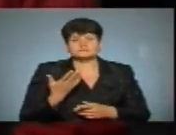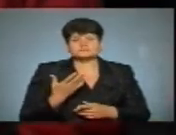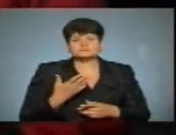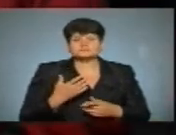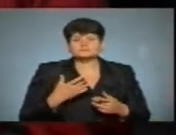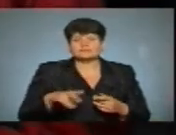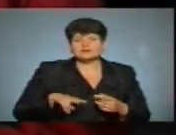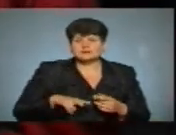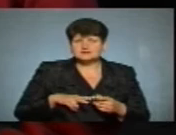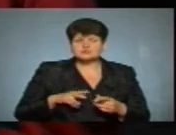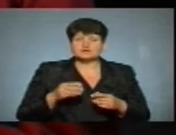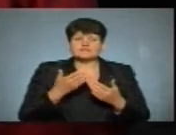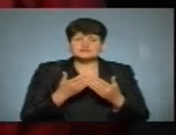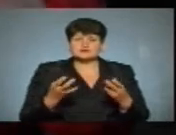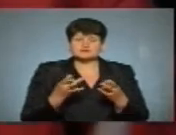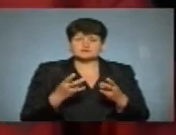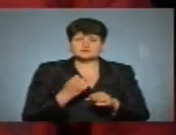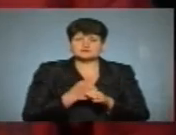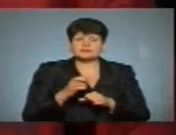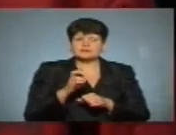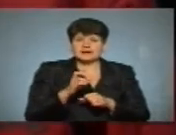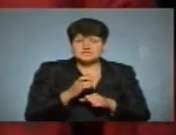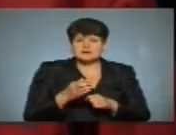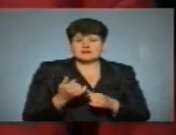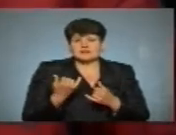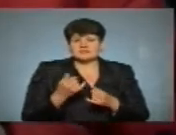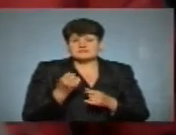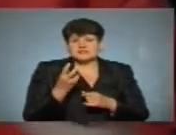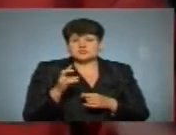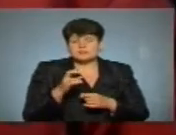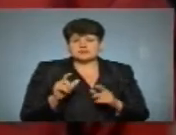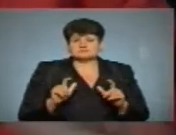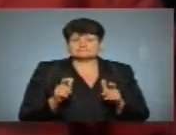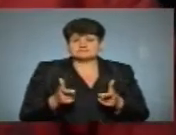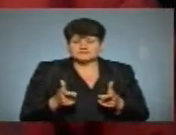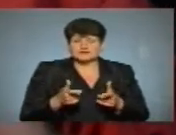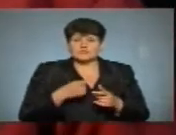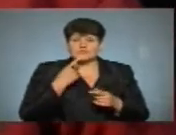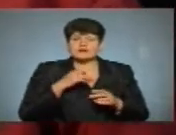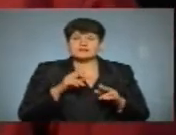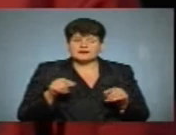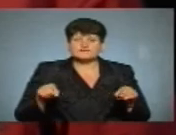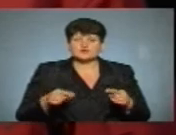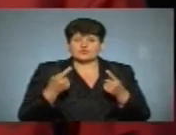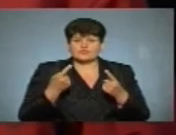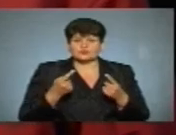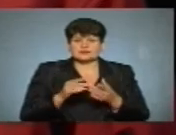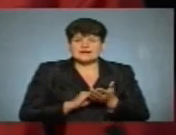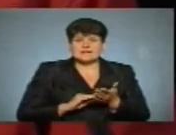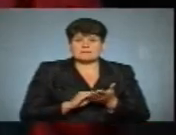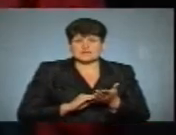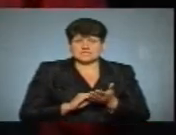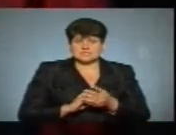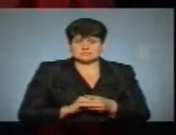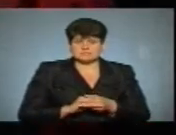здати у березні, але з 12 березня театр на карантині. Він розповів, як відновлюють репетиції в умовах послабленого